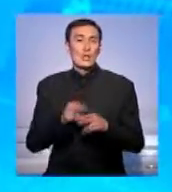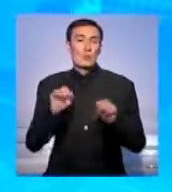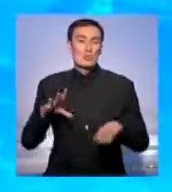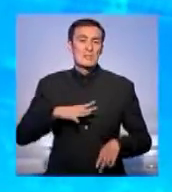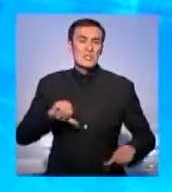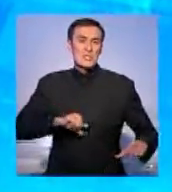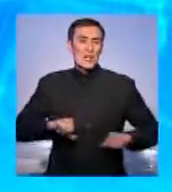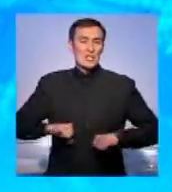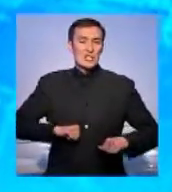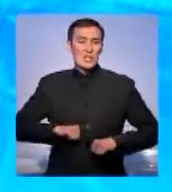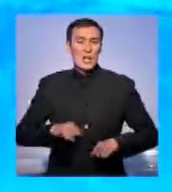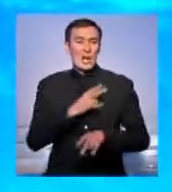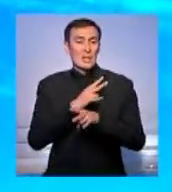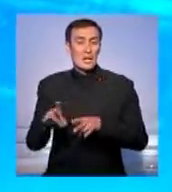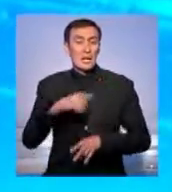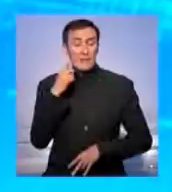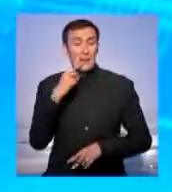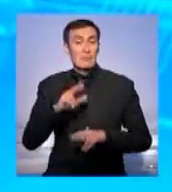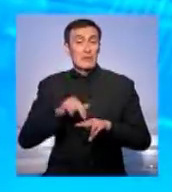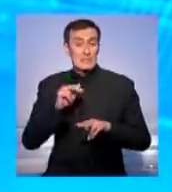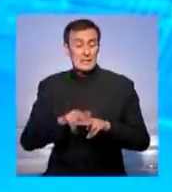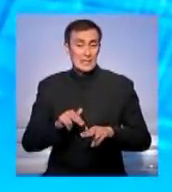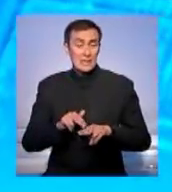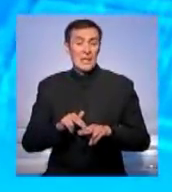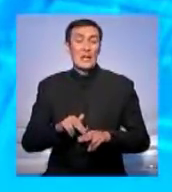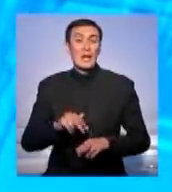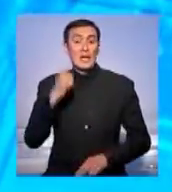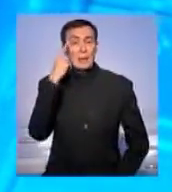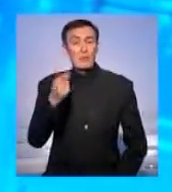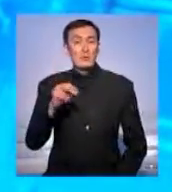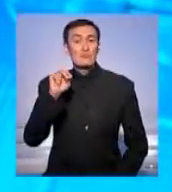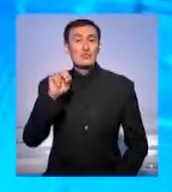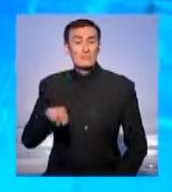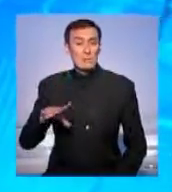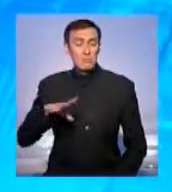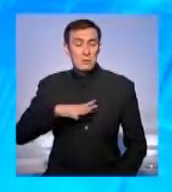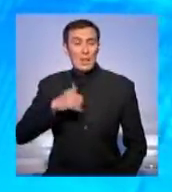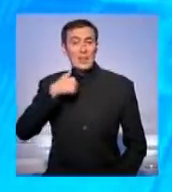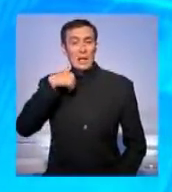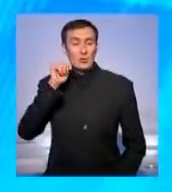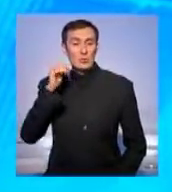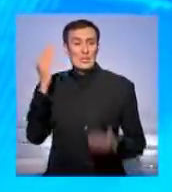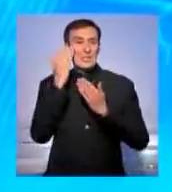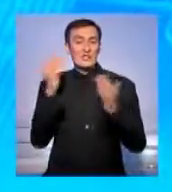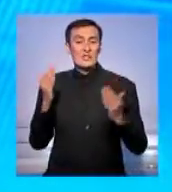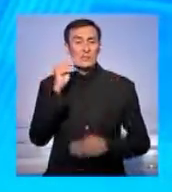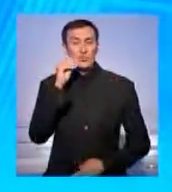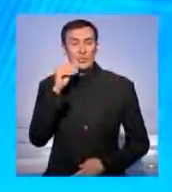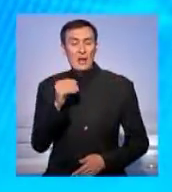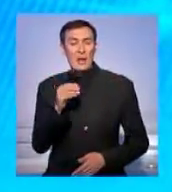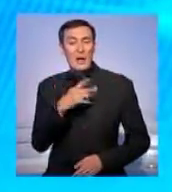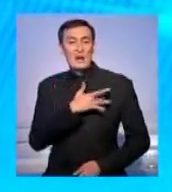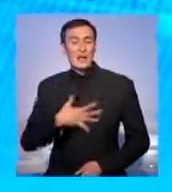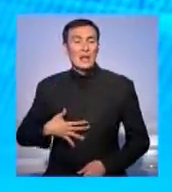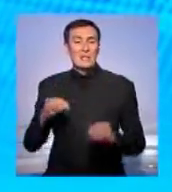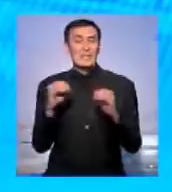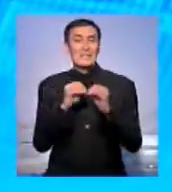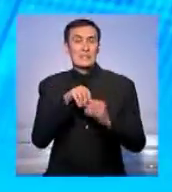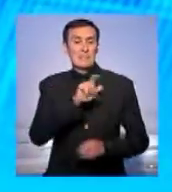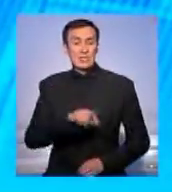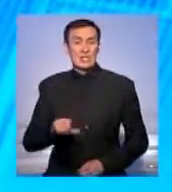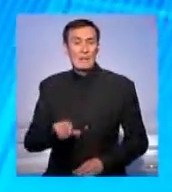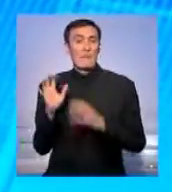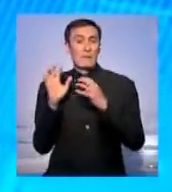быть террористическая атака, утверждают полицейские. Напомню, ЧП произошло накануне. Неизвестный мужчина ранил 10 пассажиров